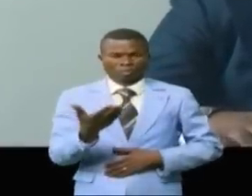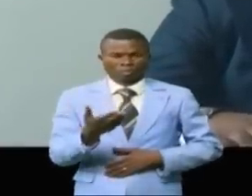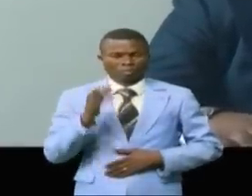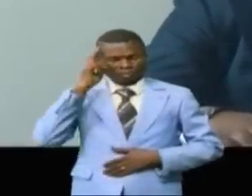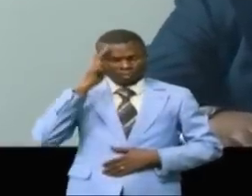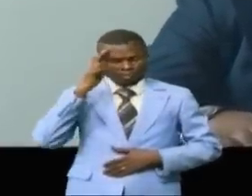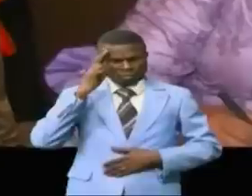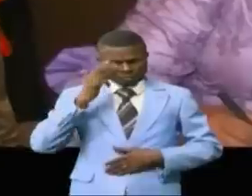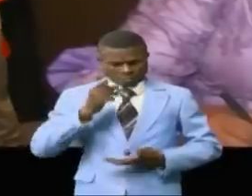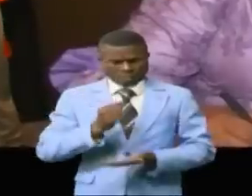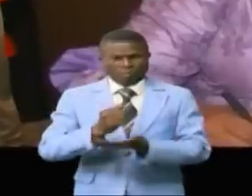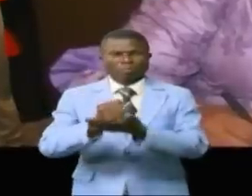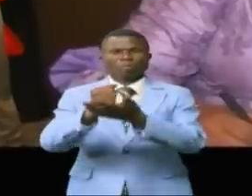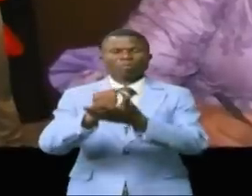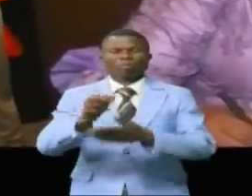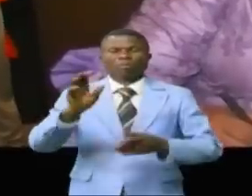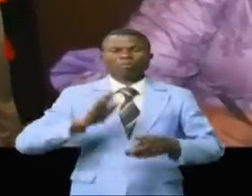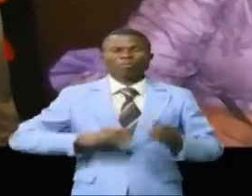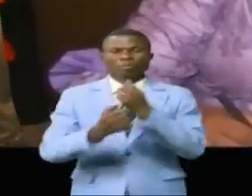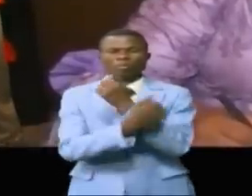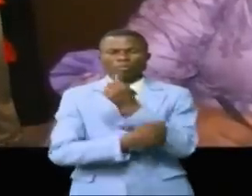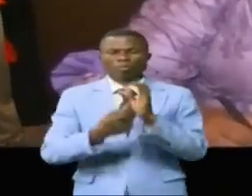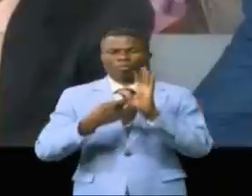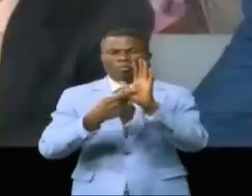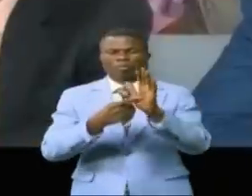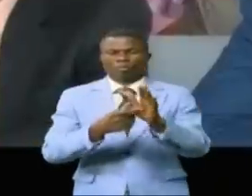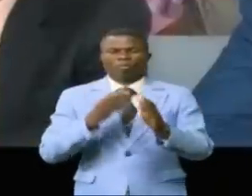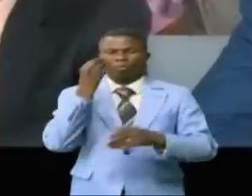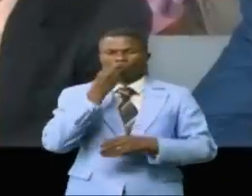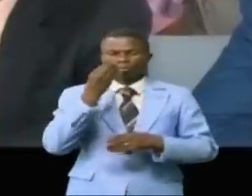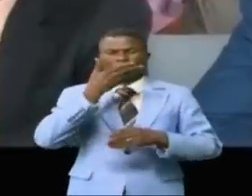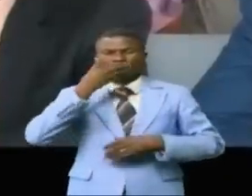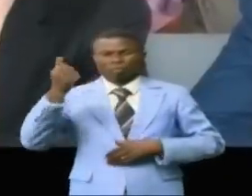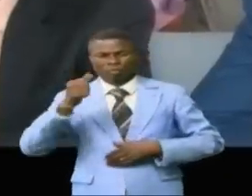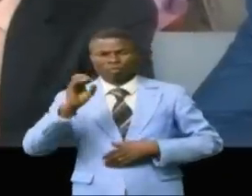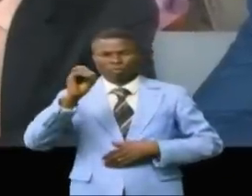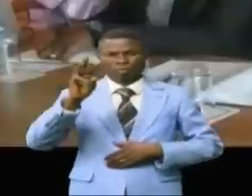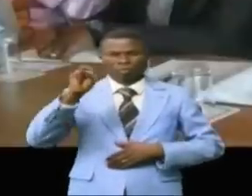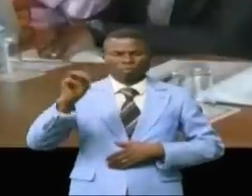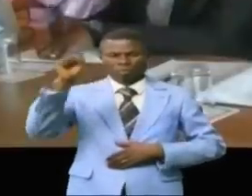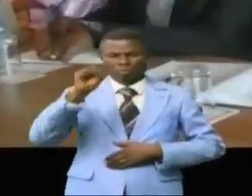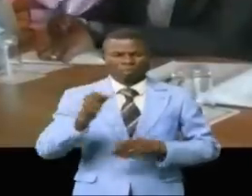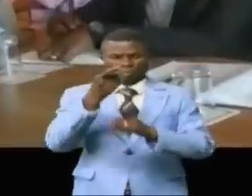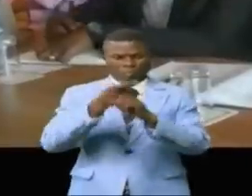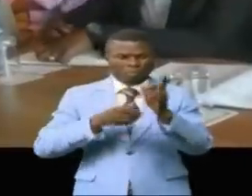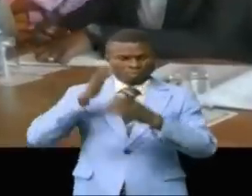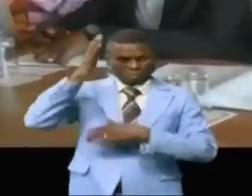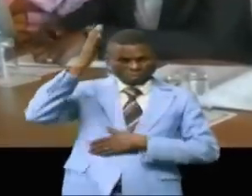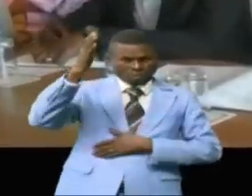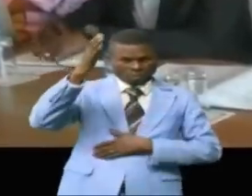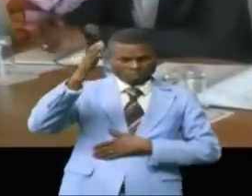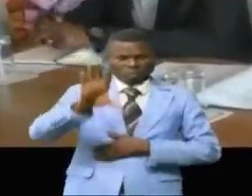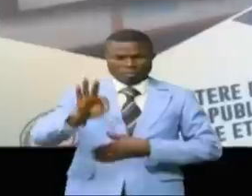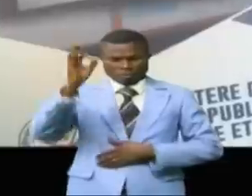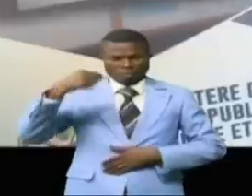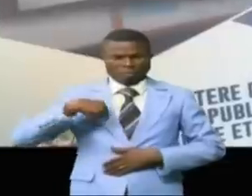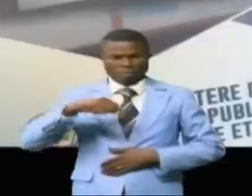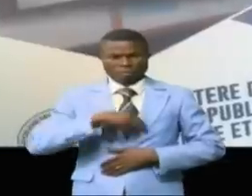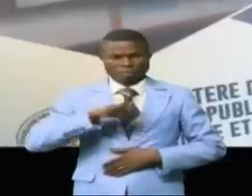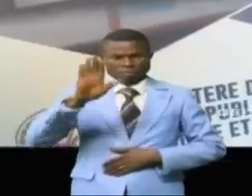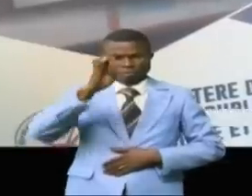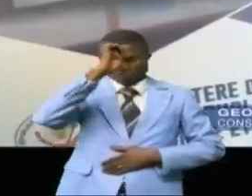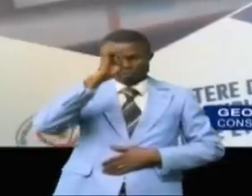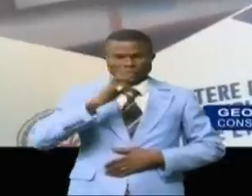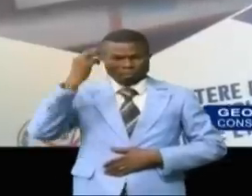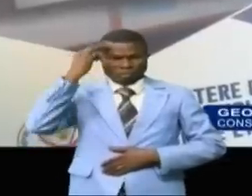réflexions permettront à la RDC de présenter des arguments à l'OMS le mois prochain. Nous avons été désignés par son Excellence Monsieur le